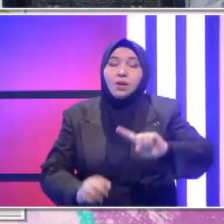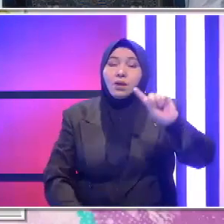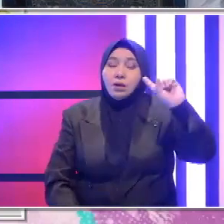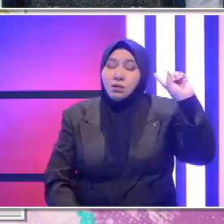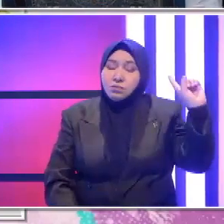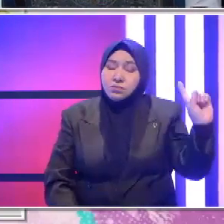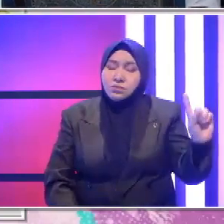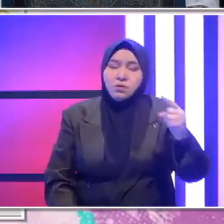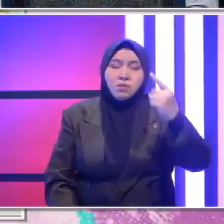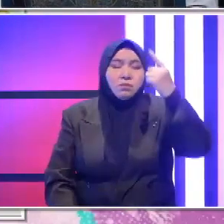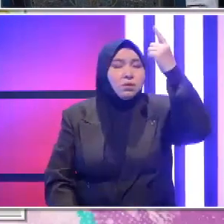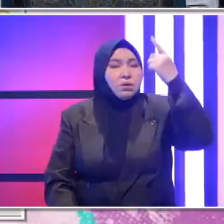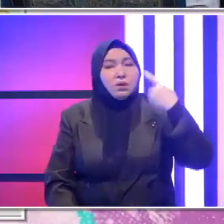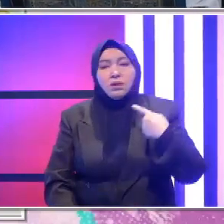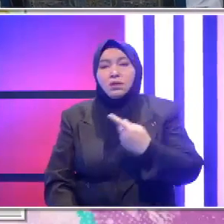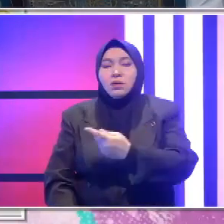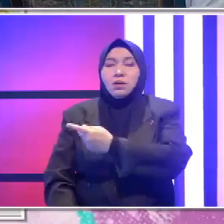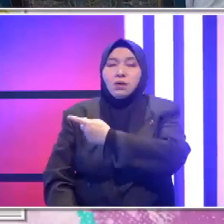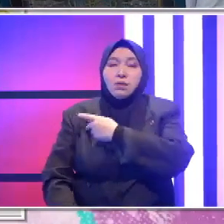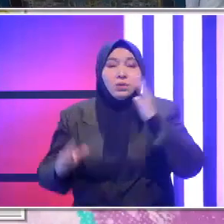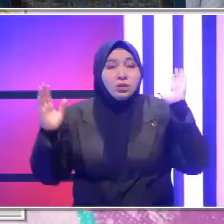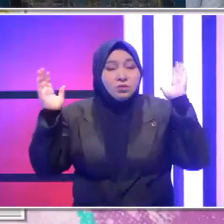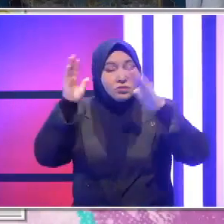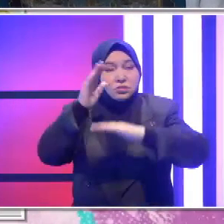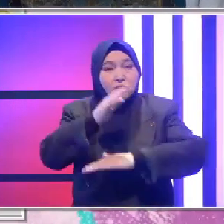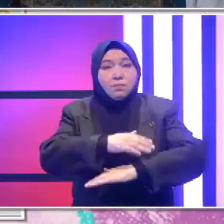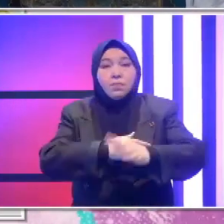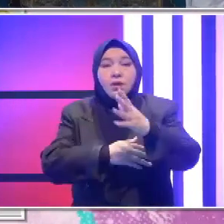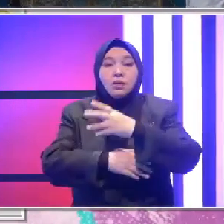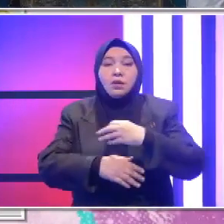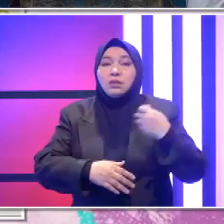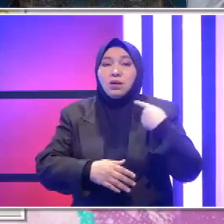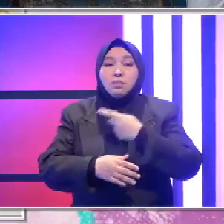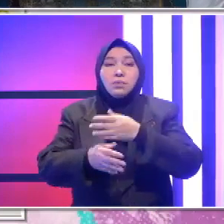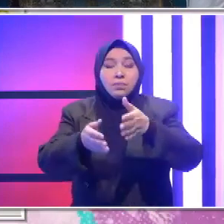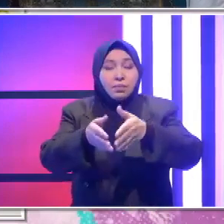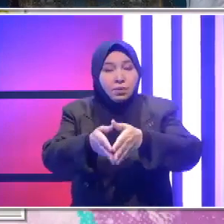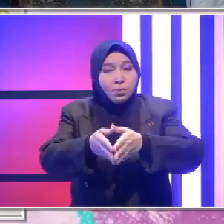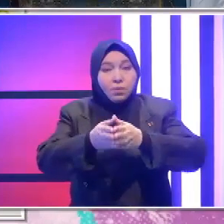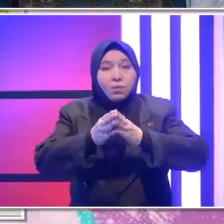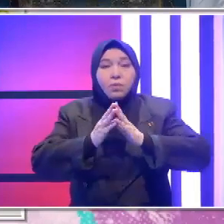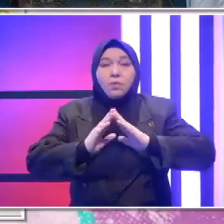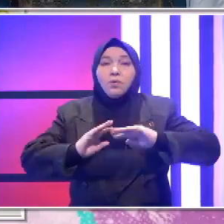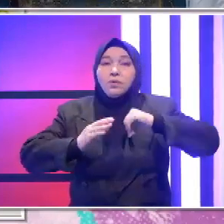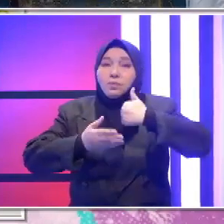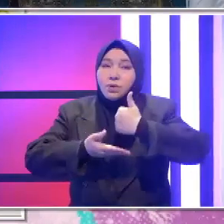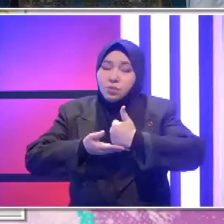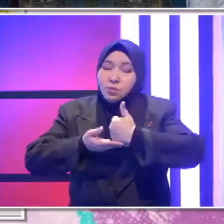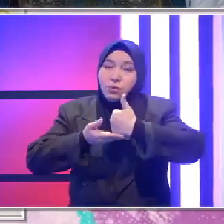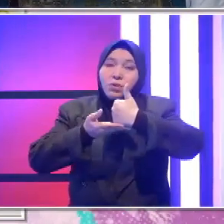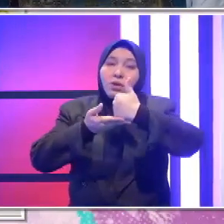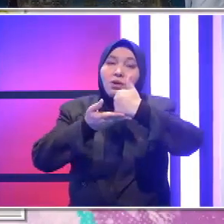Oh iya karena aku doa iyyaka nastain ingin